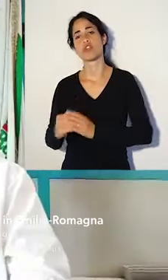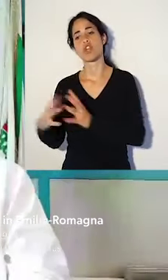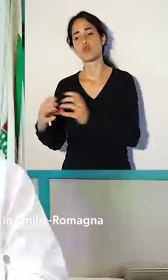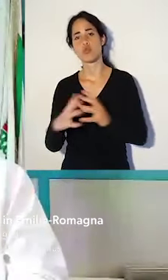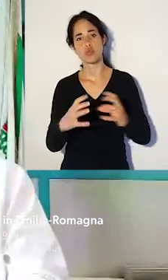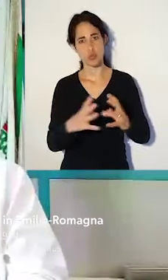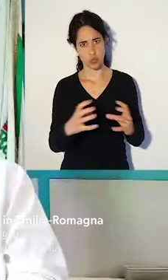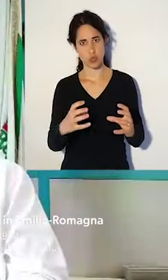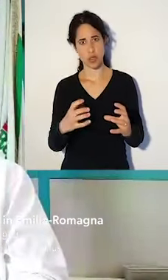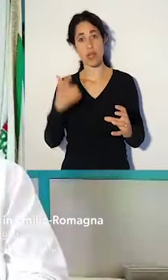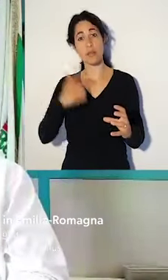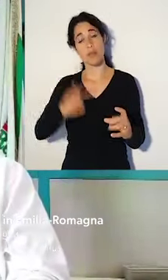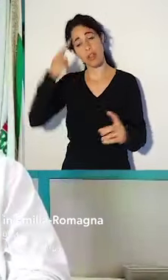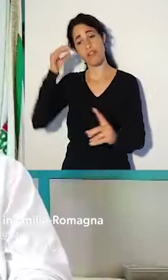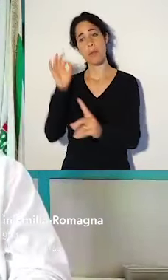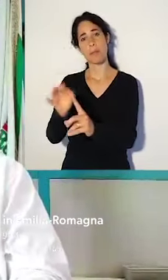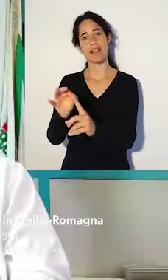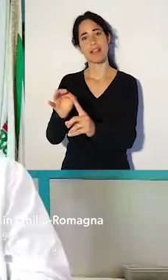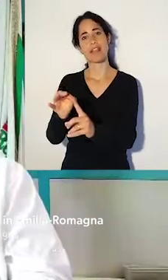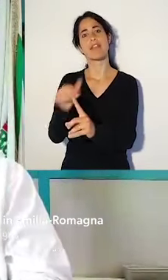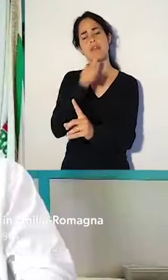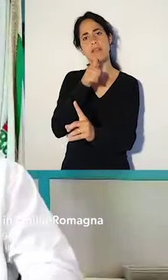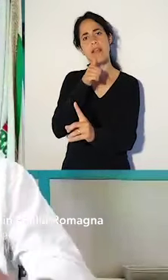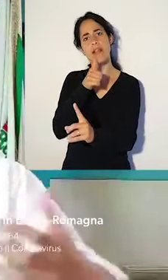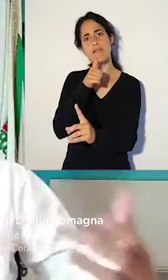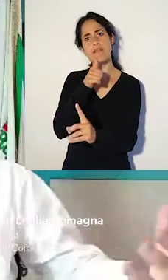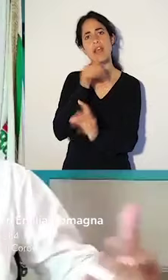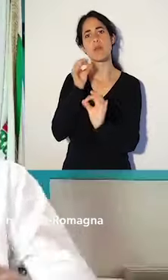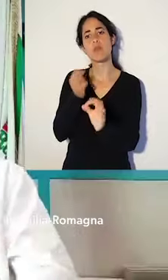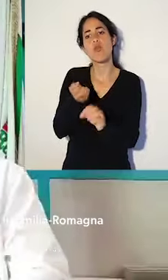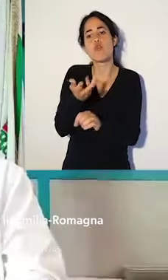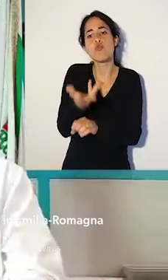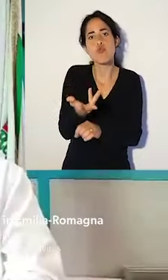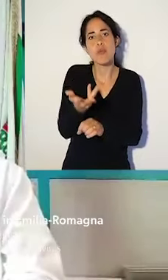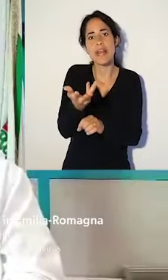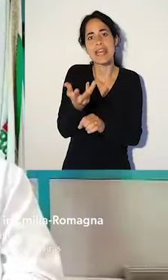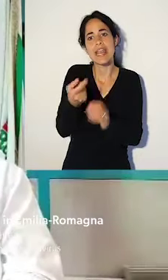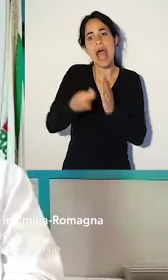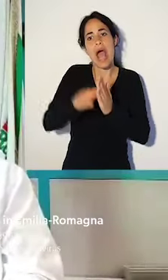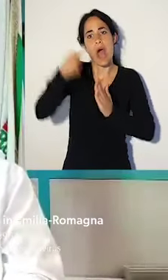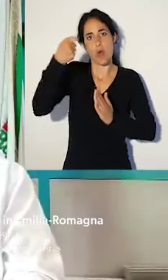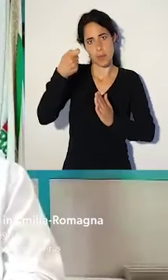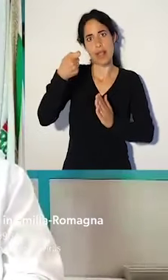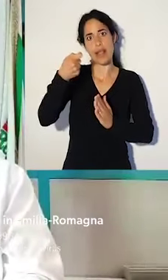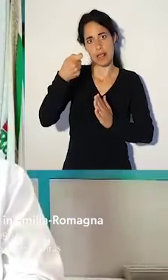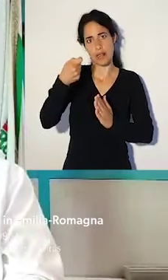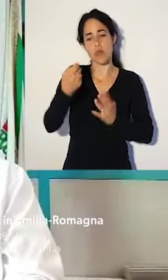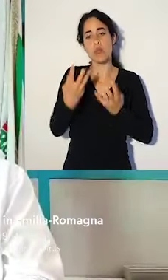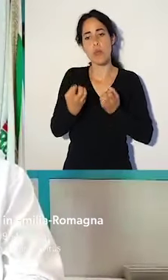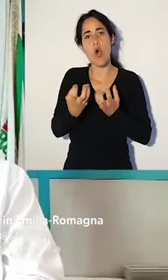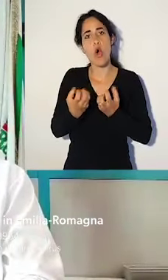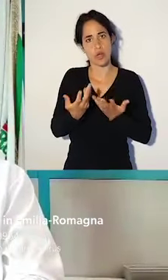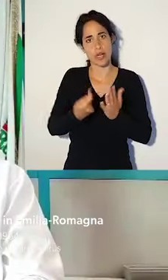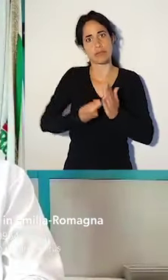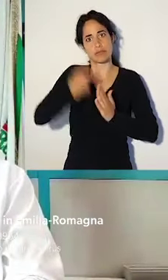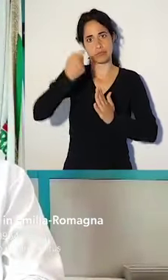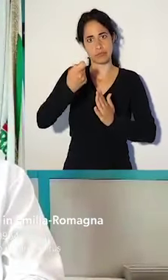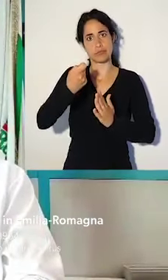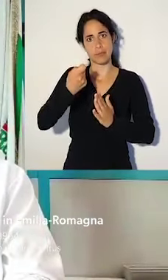davvero concreta quella consistenza, anche quantitativa, non solo qualitativa, del